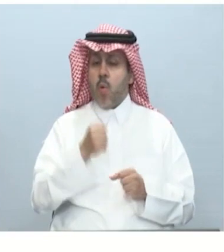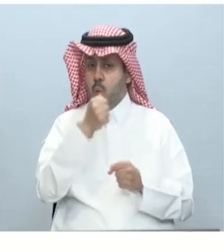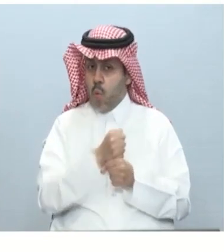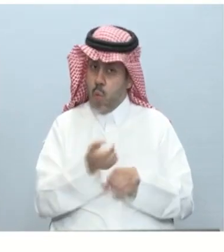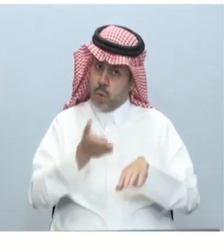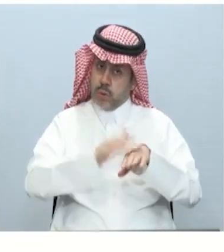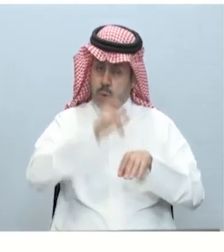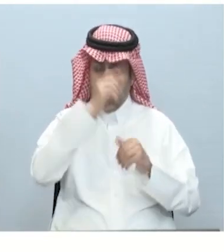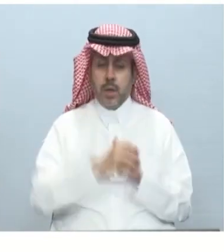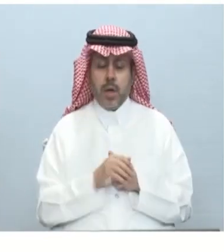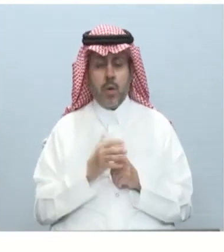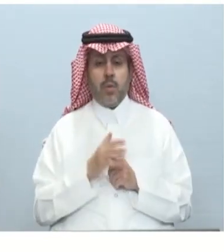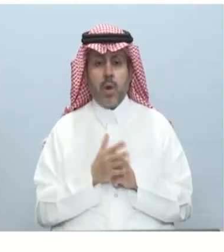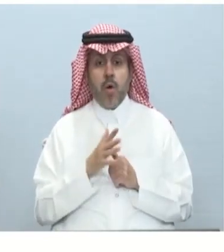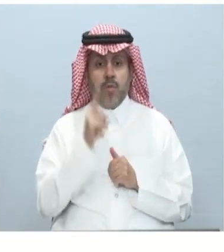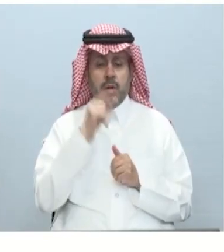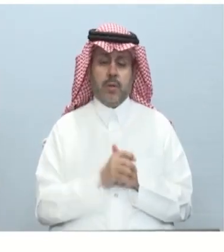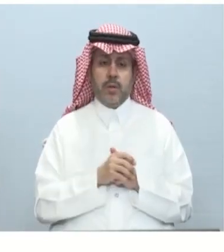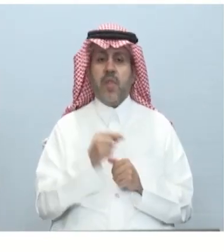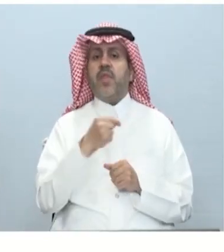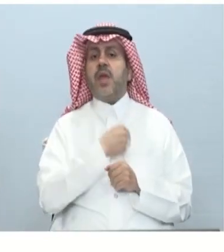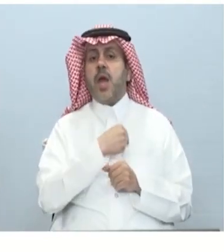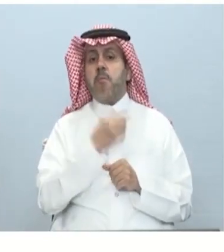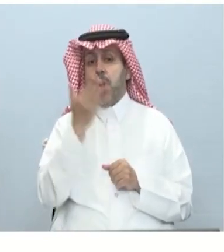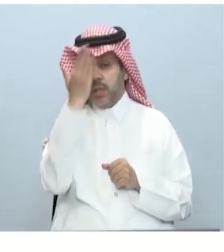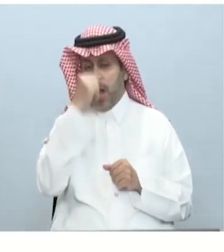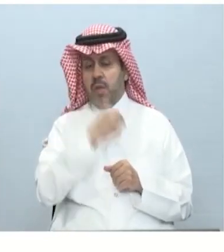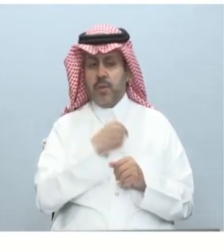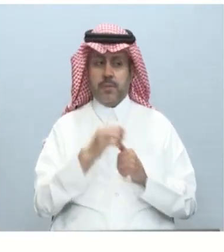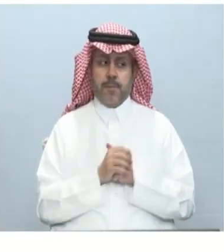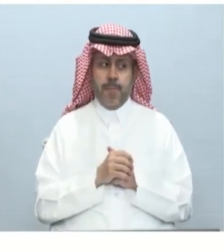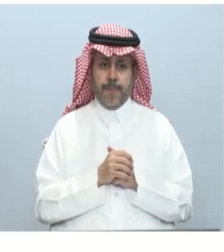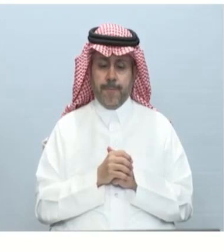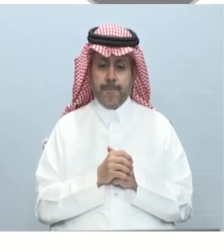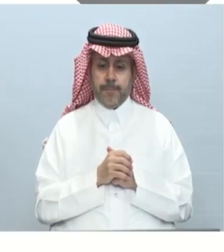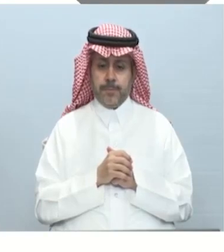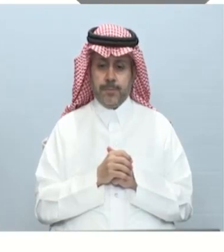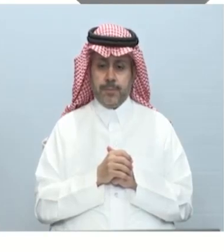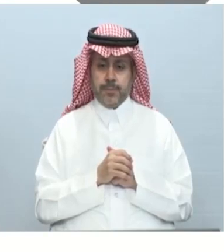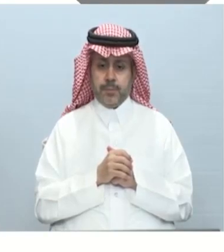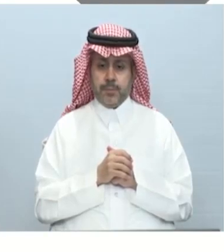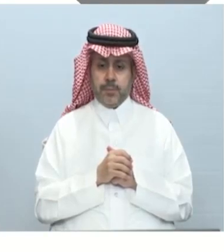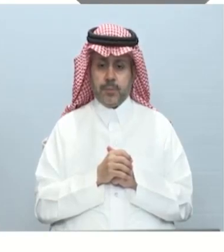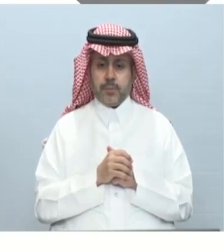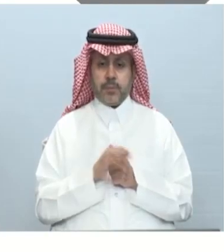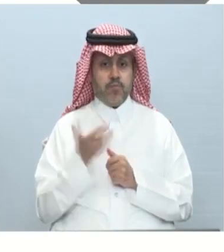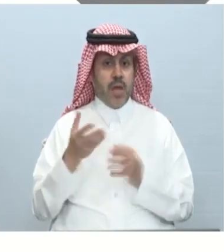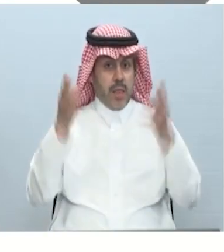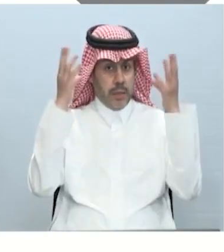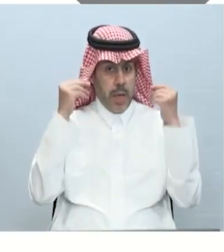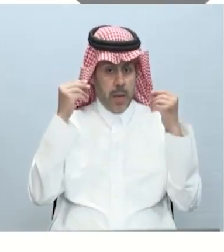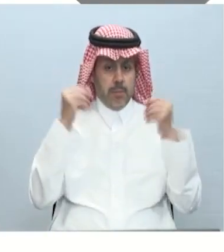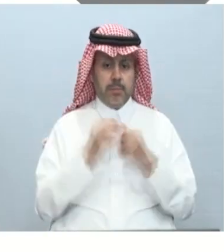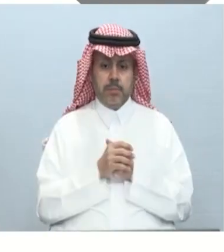والخوف التي ستاتينا باذن الله في درسنا هذا اليوم باذن الله سبحانه وتعالى ماذا سنتعلم